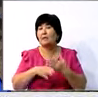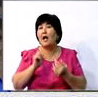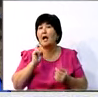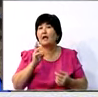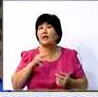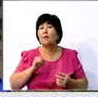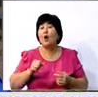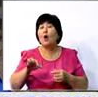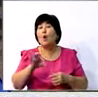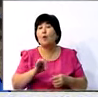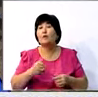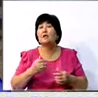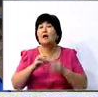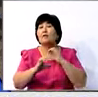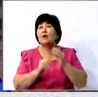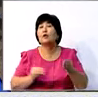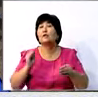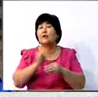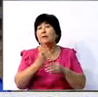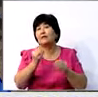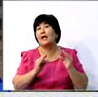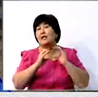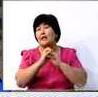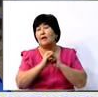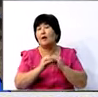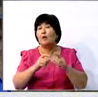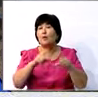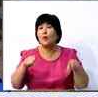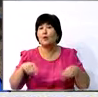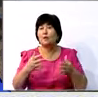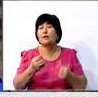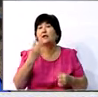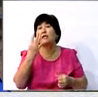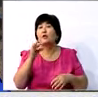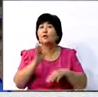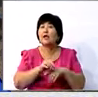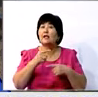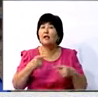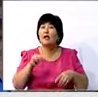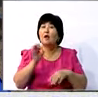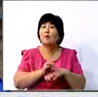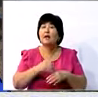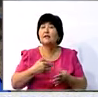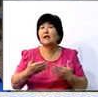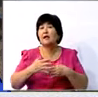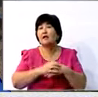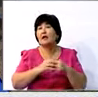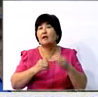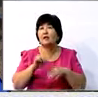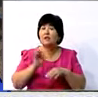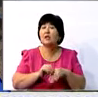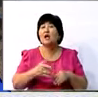Акиму области к вагону были прикреплены дополнительные составы. Путевку получают по четырем диагнозам – болезни опорно-двигательного